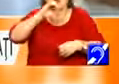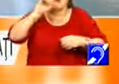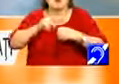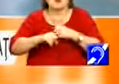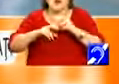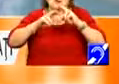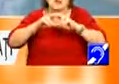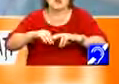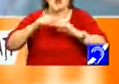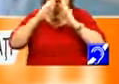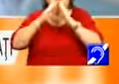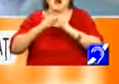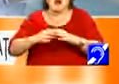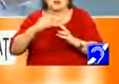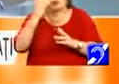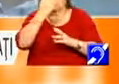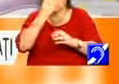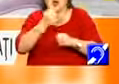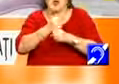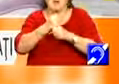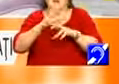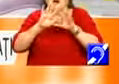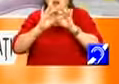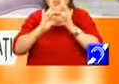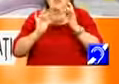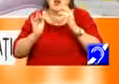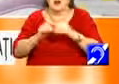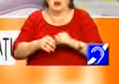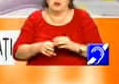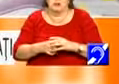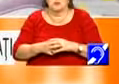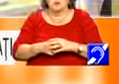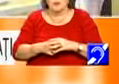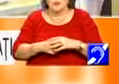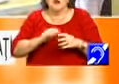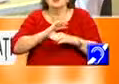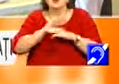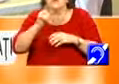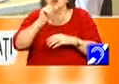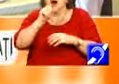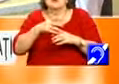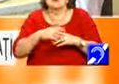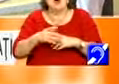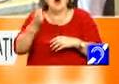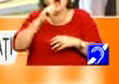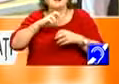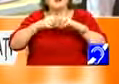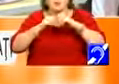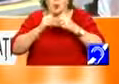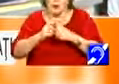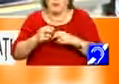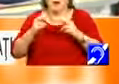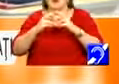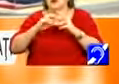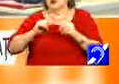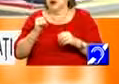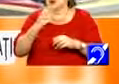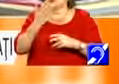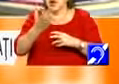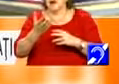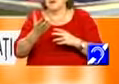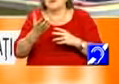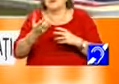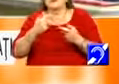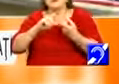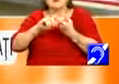practic, să continue acest sistem de învățământ online. Dincolo de toate acestea, o altă problemă care se întâlnește acolo e cea legată